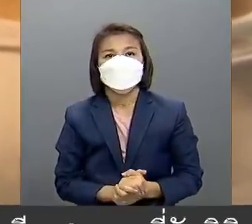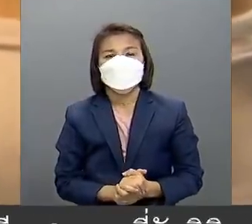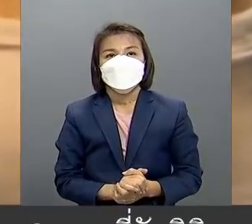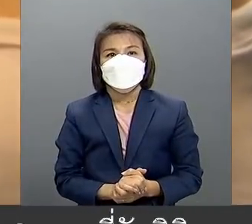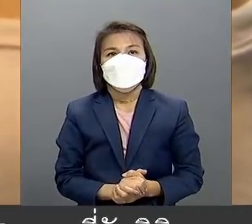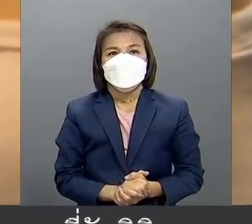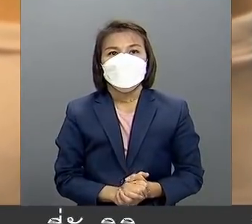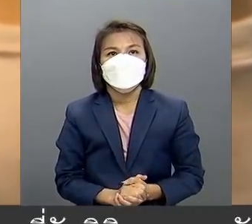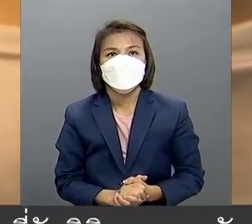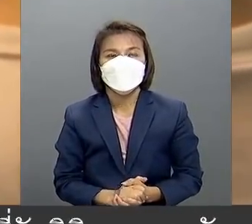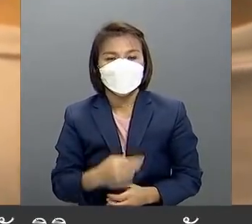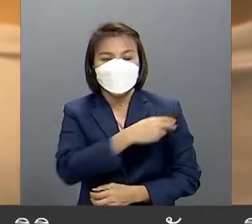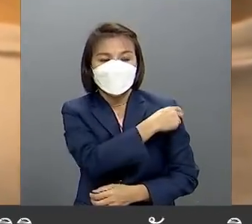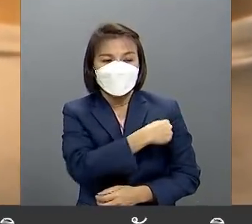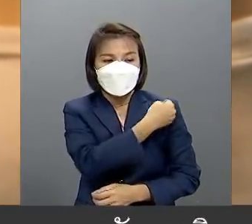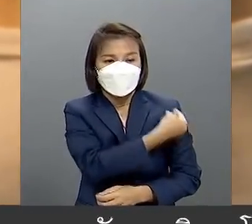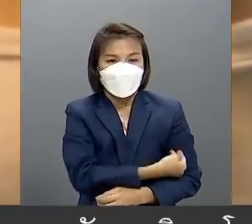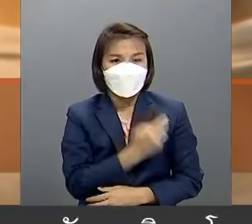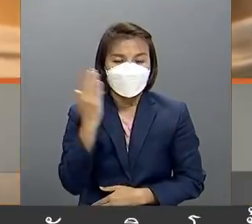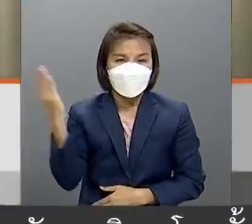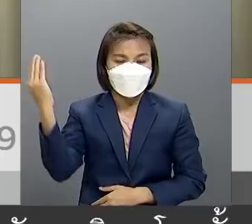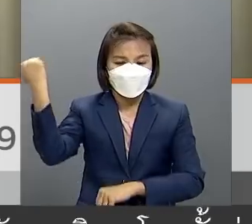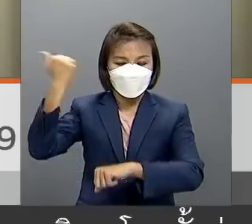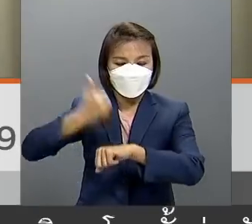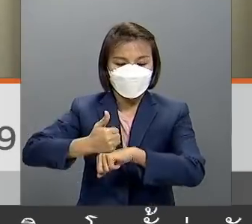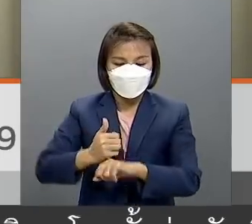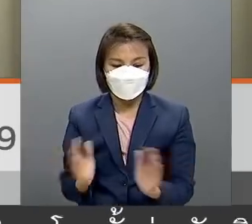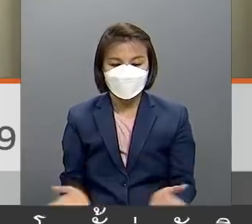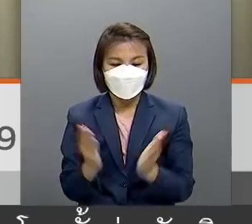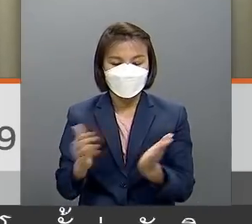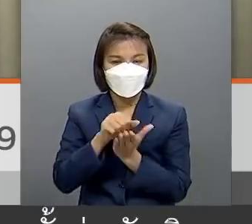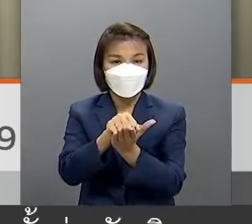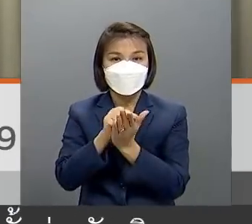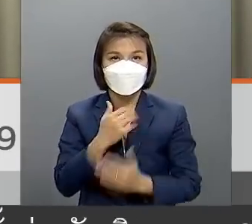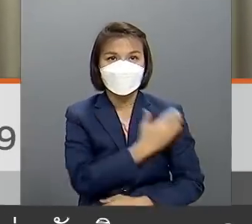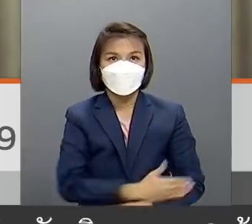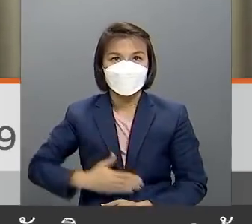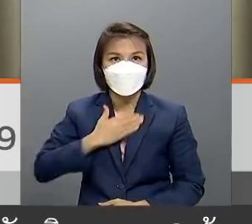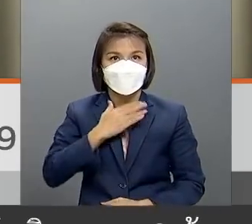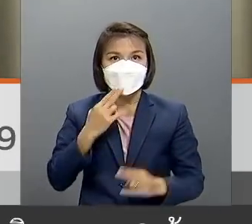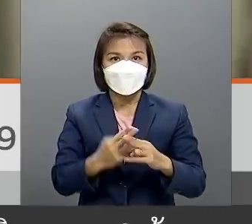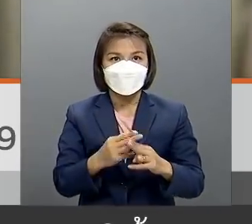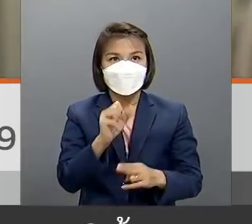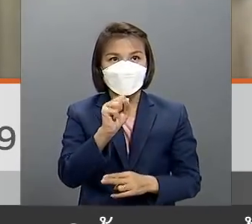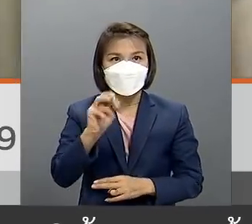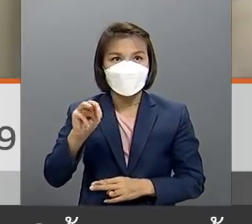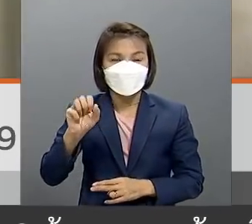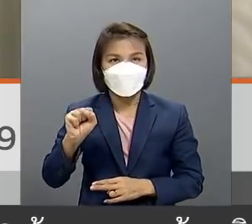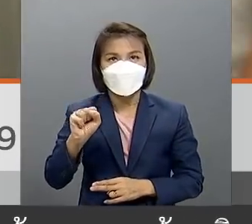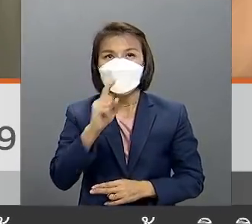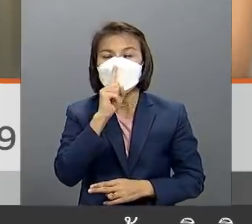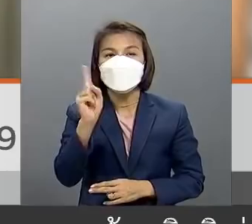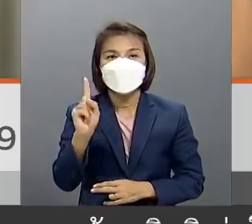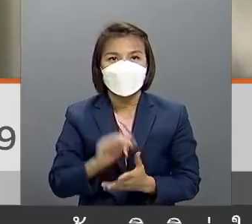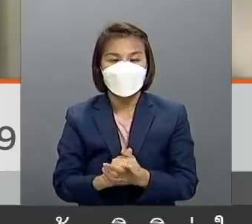นายแพทย์ทะเรศกรัษนัยรวิวงศ์อธิบดีกรมสนับสนุนบริการสุขภาพหรือว่าสบส.ก็ระบุนะคะว่ารัฐประกาศให้สถาน